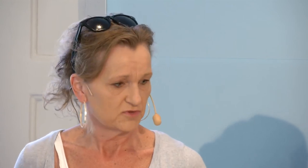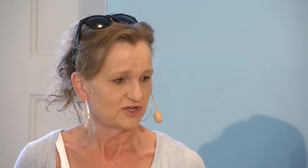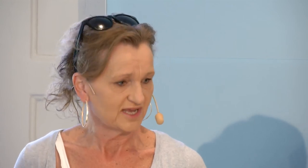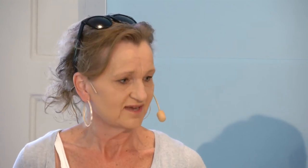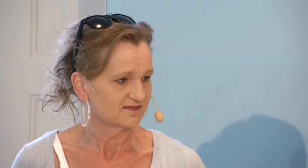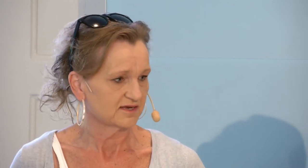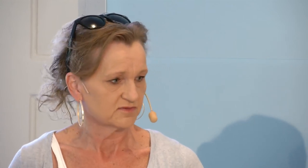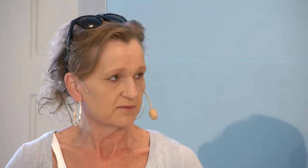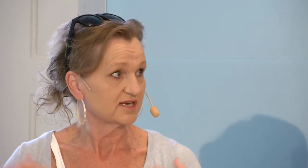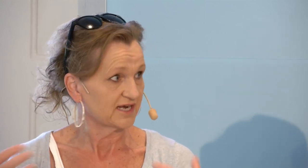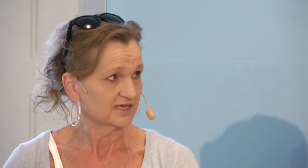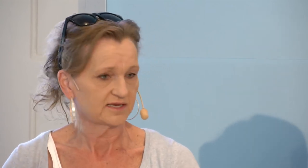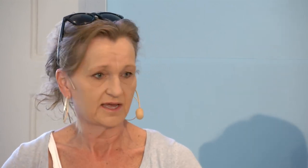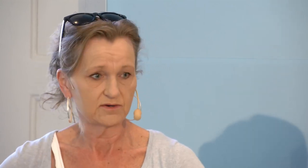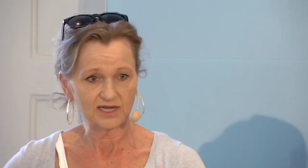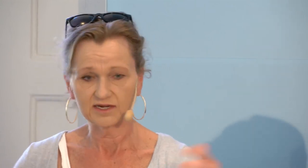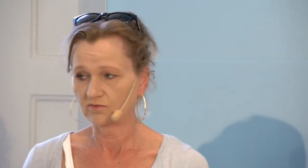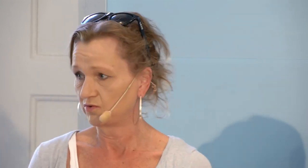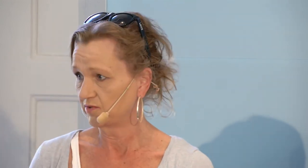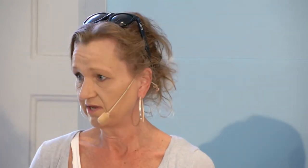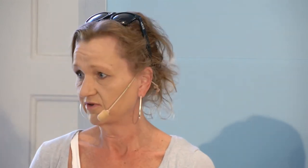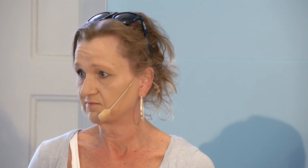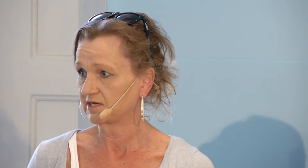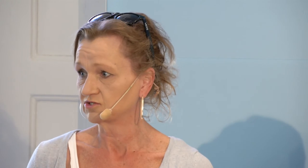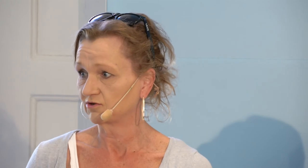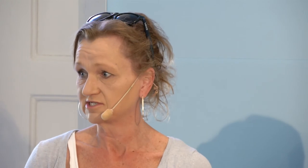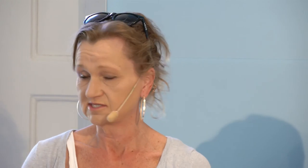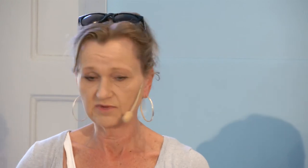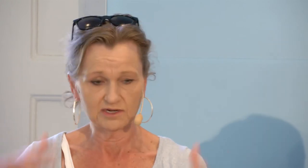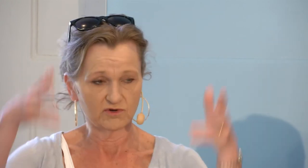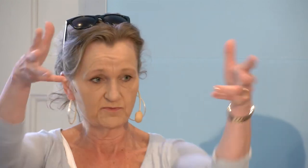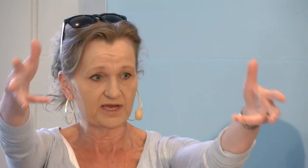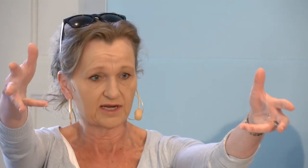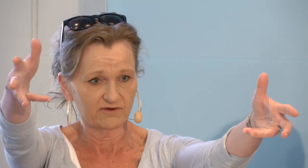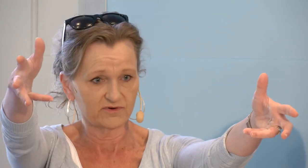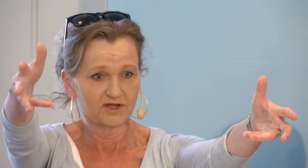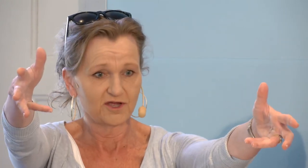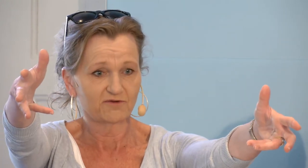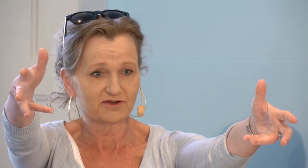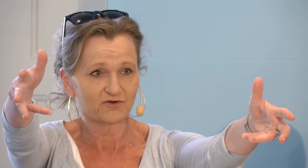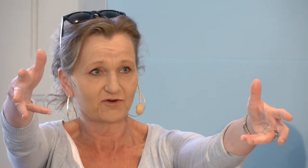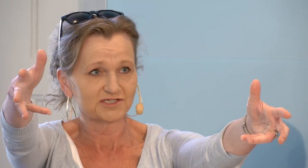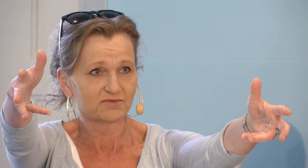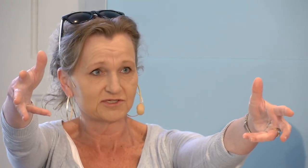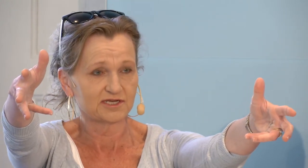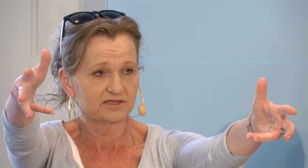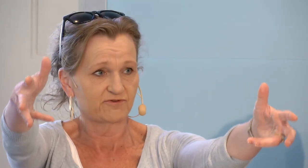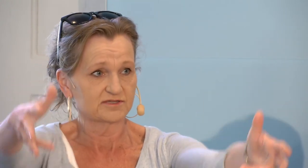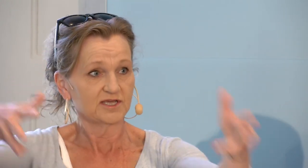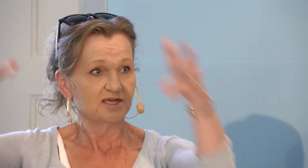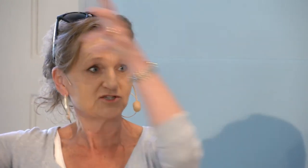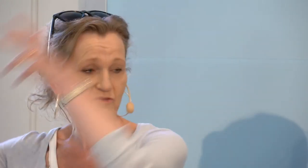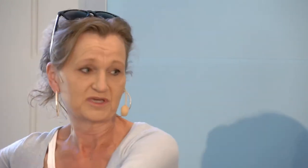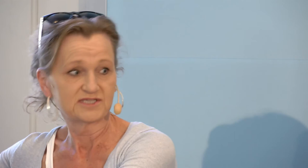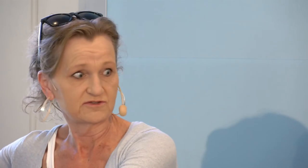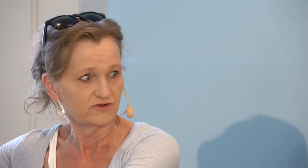människors möjligheter som hamnar direkt i det här och aldrig kommer ur det. För att man har skuldsatt sig. Man har lånat pengarna av den grova organiserade brottsligheten för